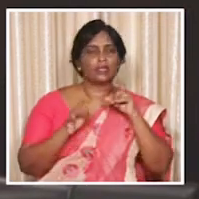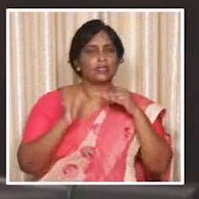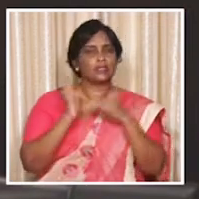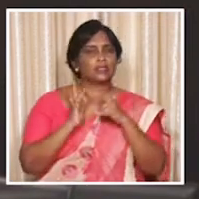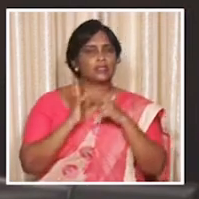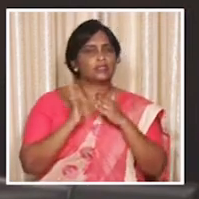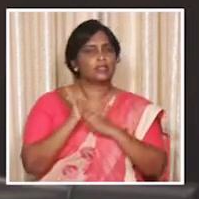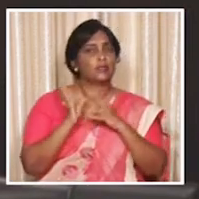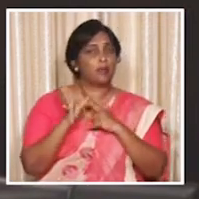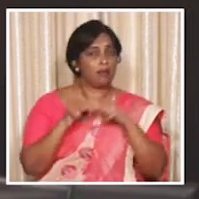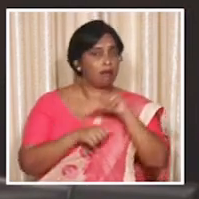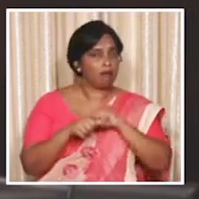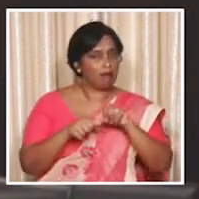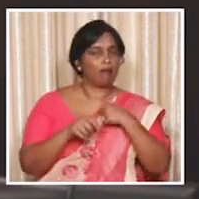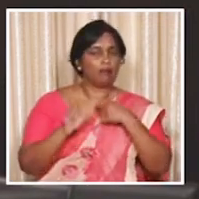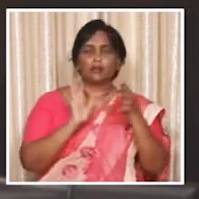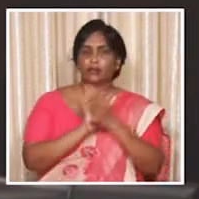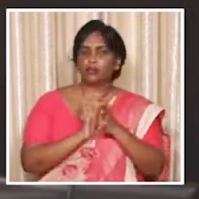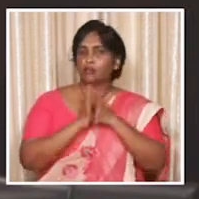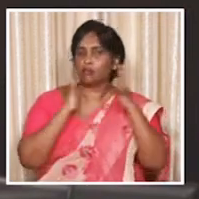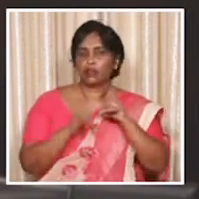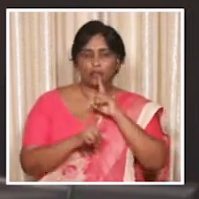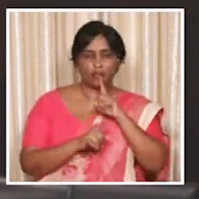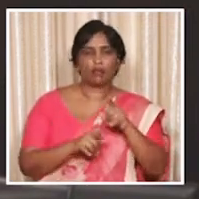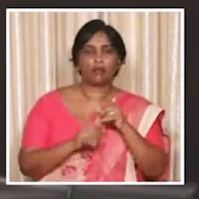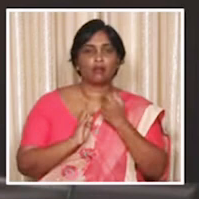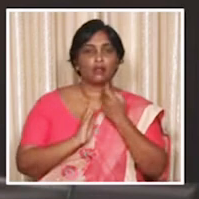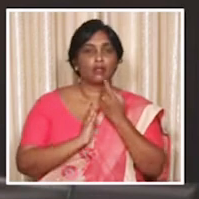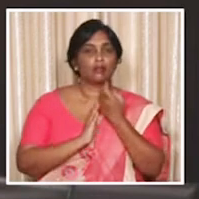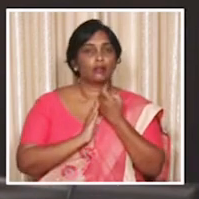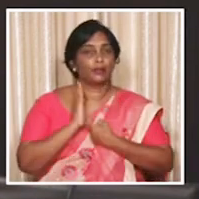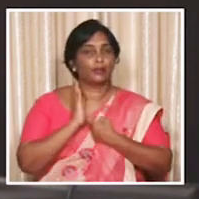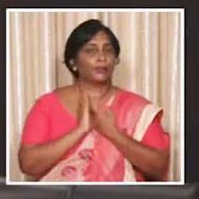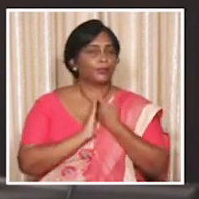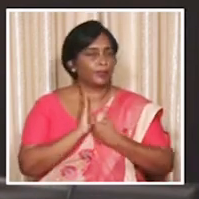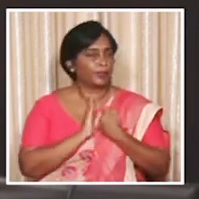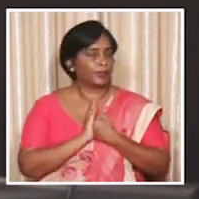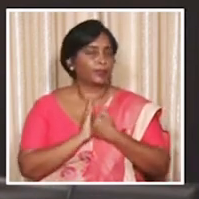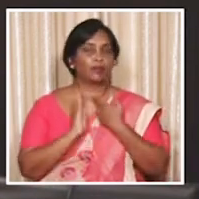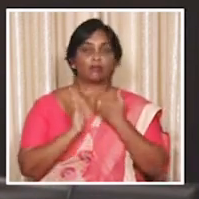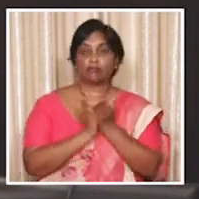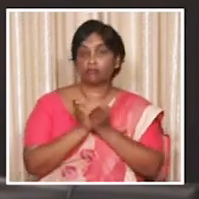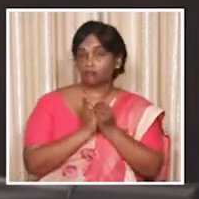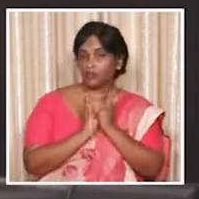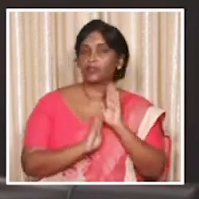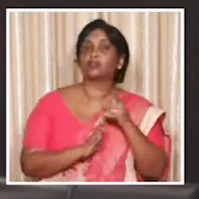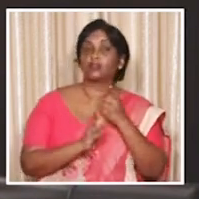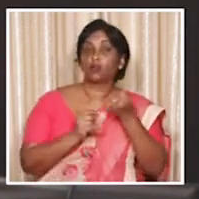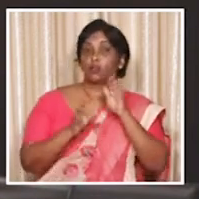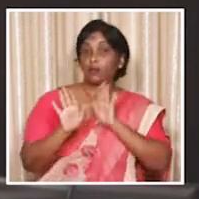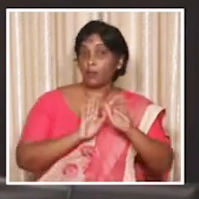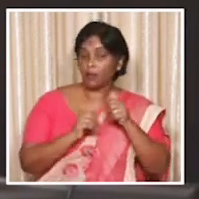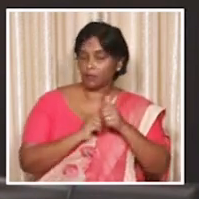මෙතනදී අපිත් එක්ක සඳහන් වුණා. නොඑක් නොඑක ආයතන එකතු වෙද්දී බොහෝ දෙනා කිව්වා මේ ආචාර ධර්ම පද්ධතියක් තියෙන්න ඕන. මූල්‍ය විනය සම්බන්ධයෙන් සහ අභ්‍යන්තරේ කටයුතු